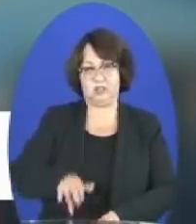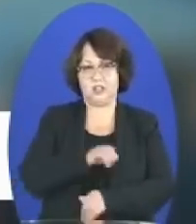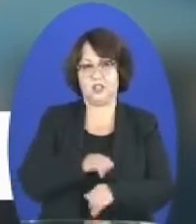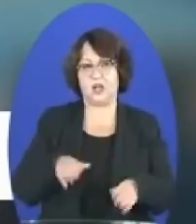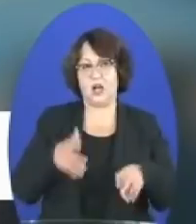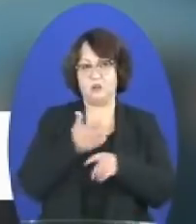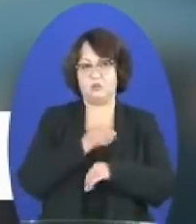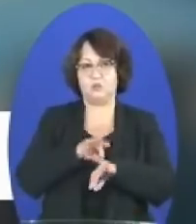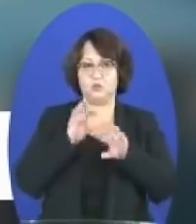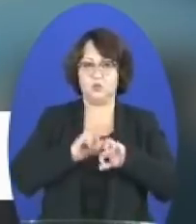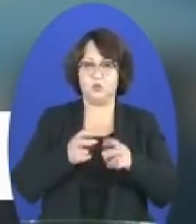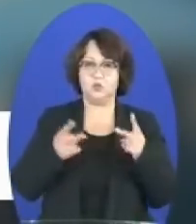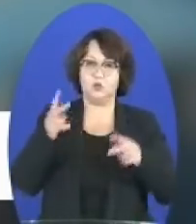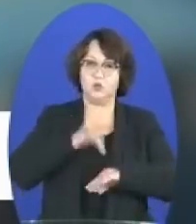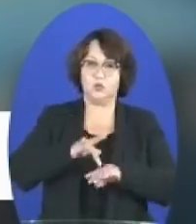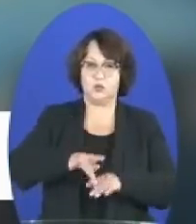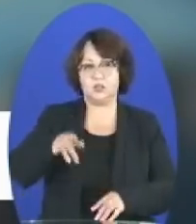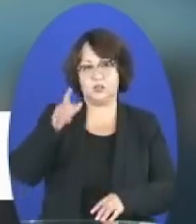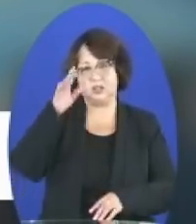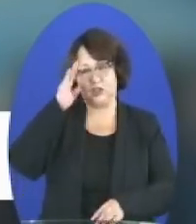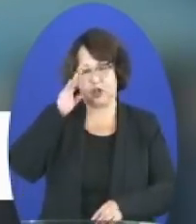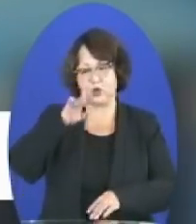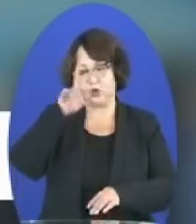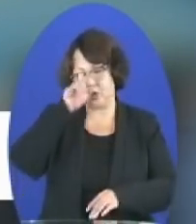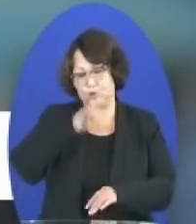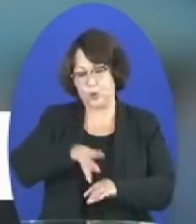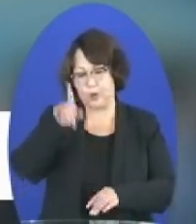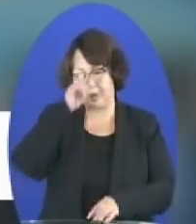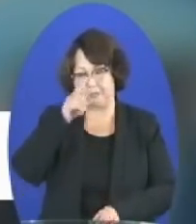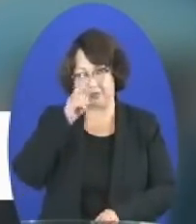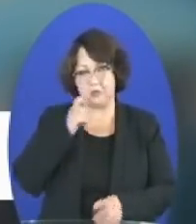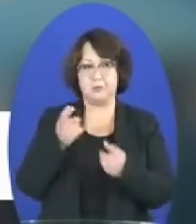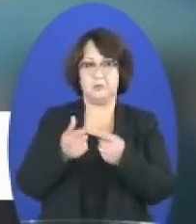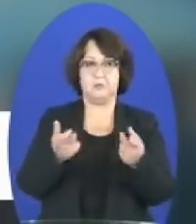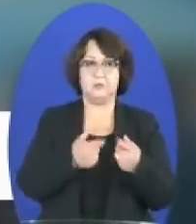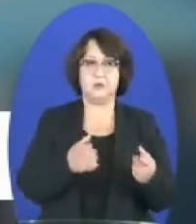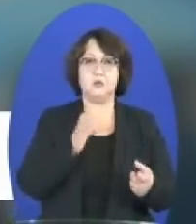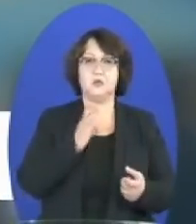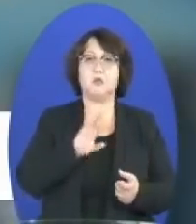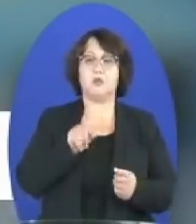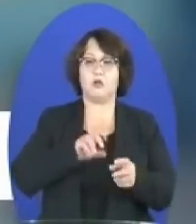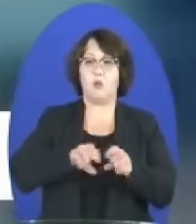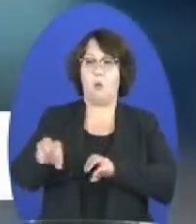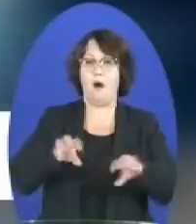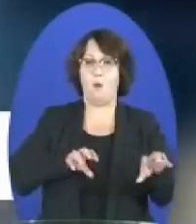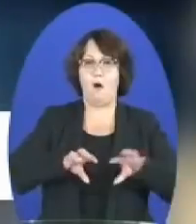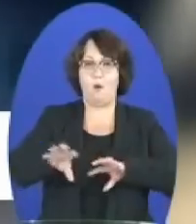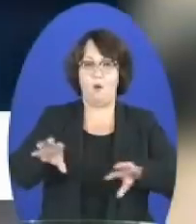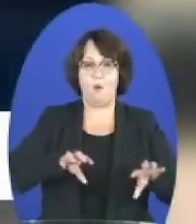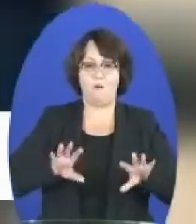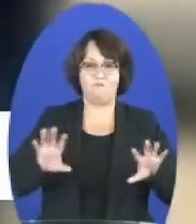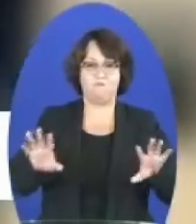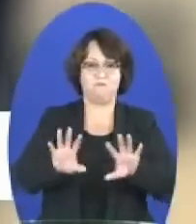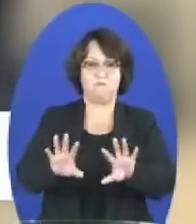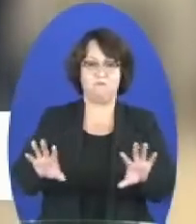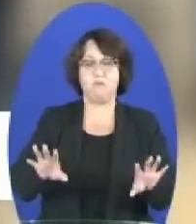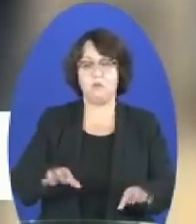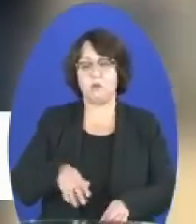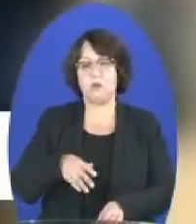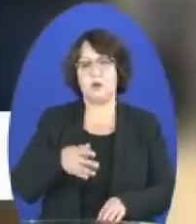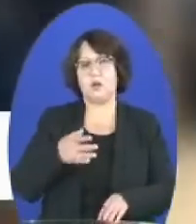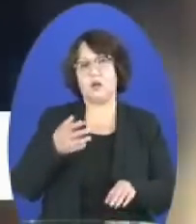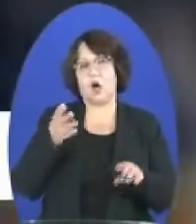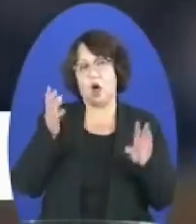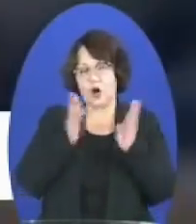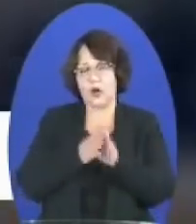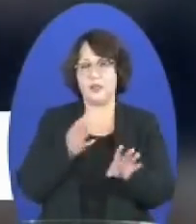төв, цэргийн төв эмнэлэг, корпорейт, кентавр, инг сарын зочид буудал сувлэлт тусгаарлах юм а. Харин 2 дахь онгоц 20 цаг 39